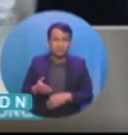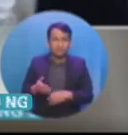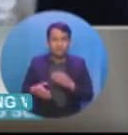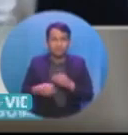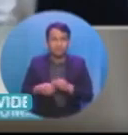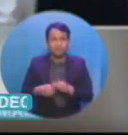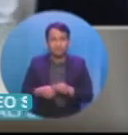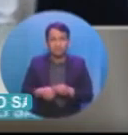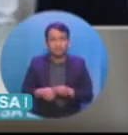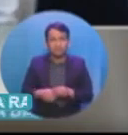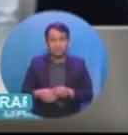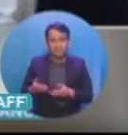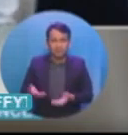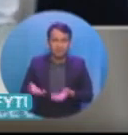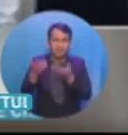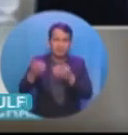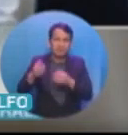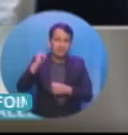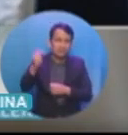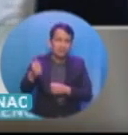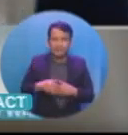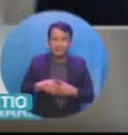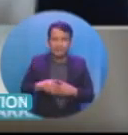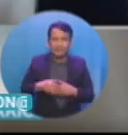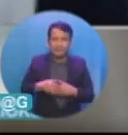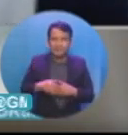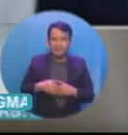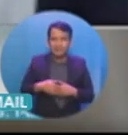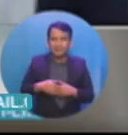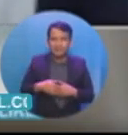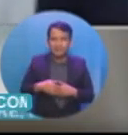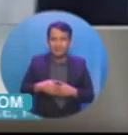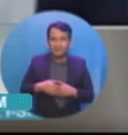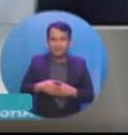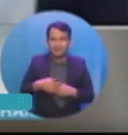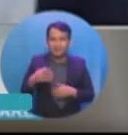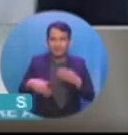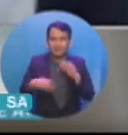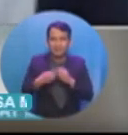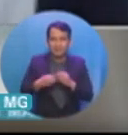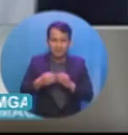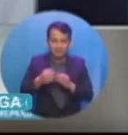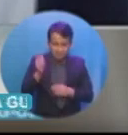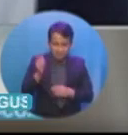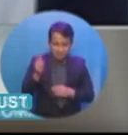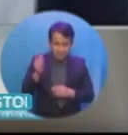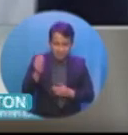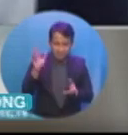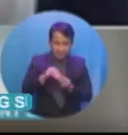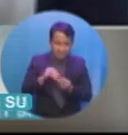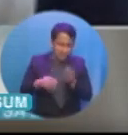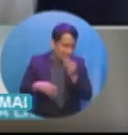tulpo in action. Yes! Panalo na! Panalo na, ma'am! Para maging masaya ka, dagdagan ko na, gawin ko 20,000!